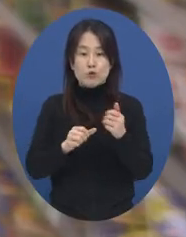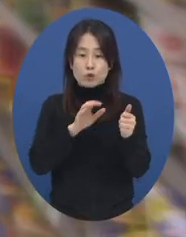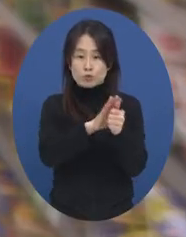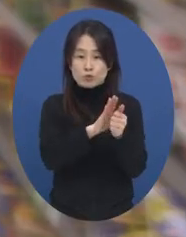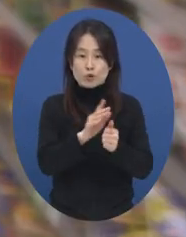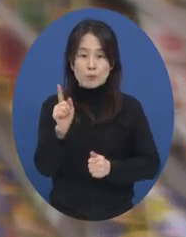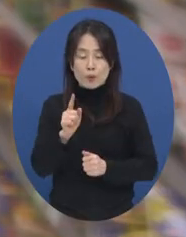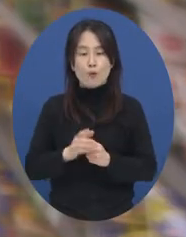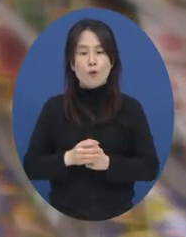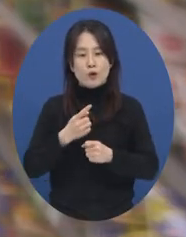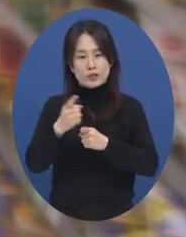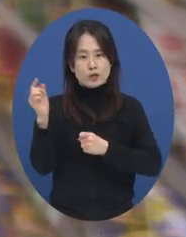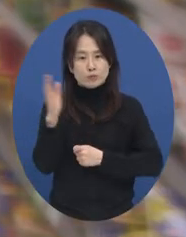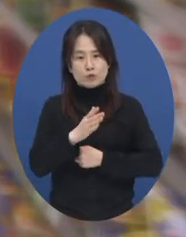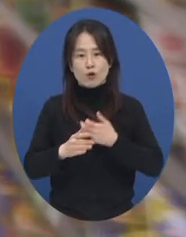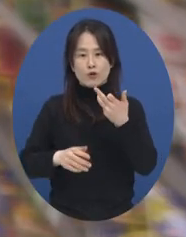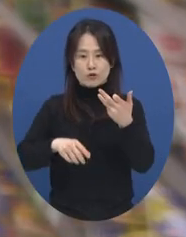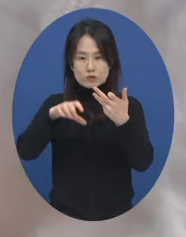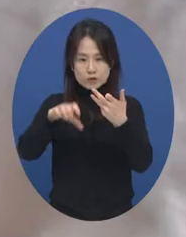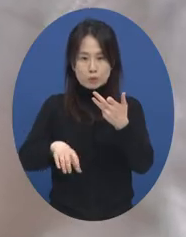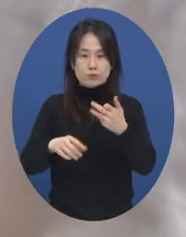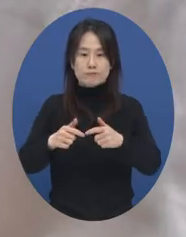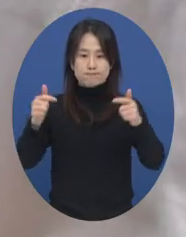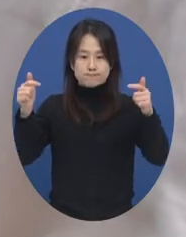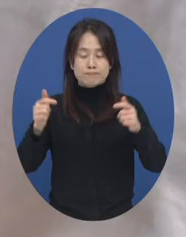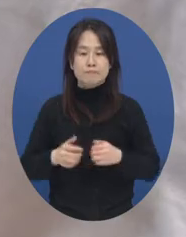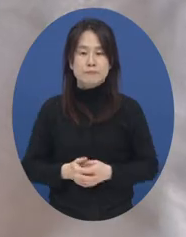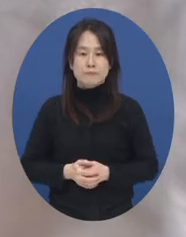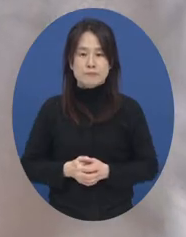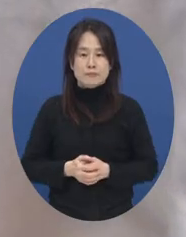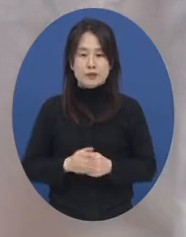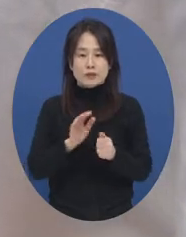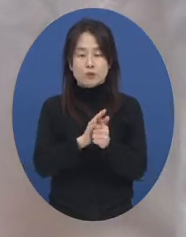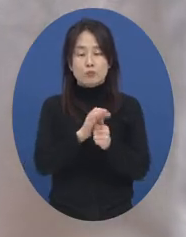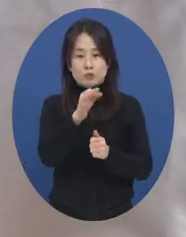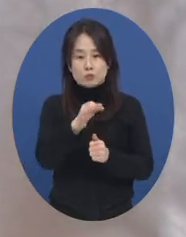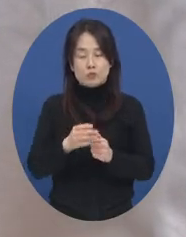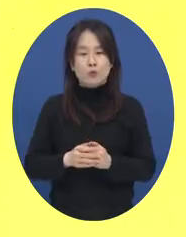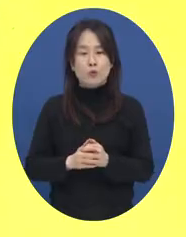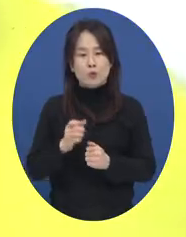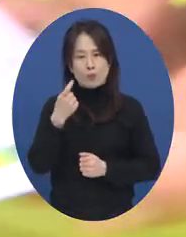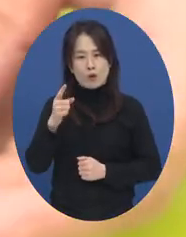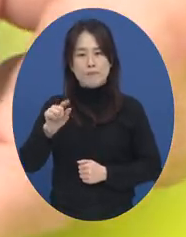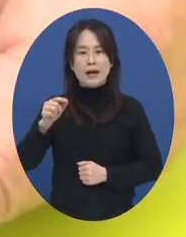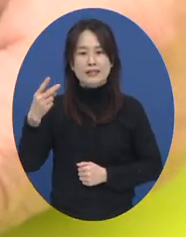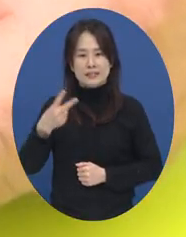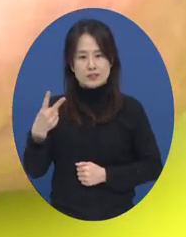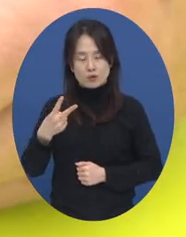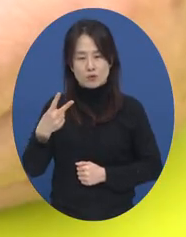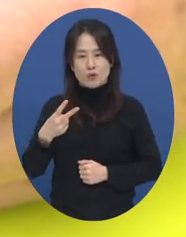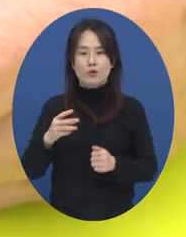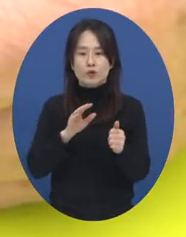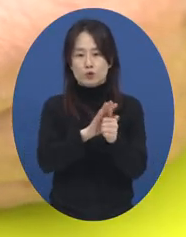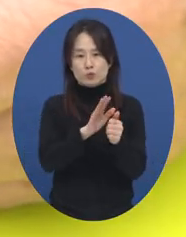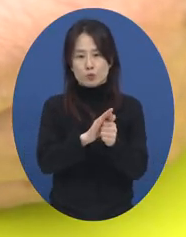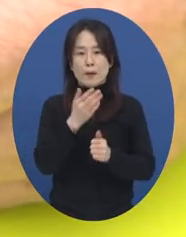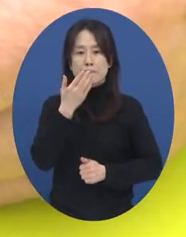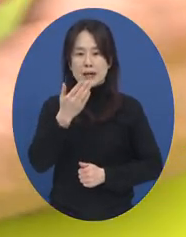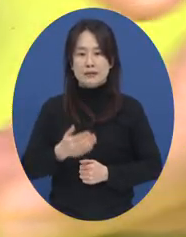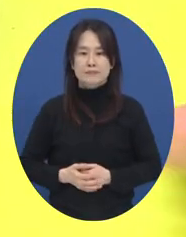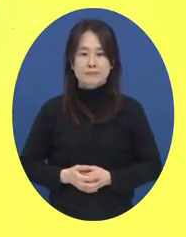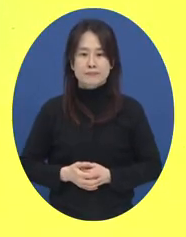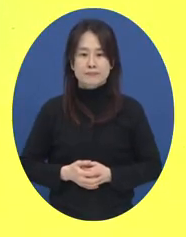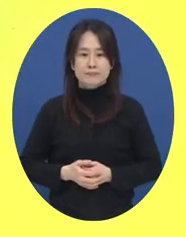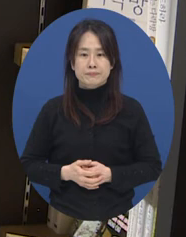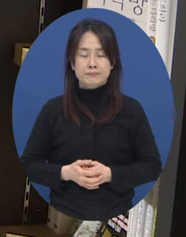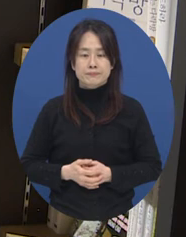용품 지원이 새해부터 18개 시 군 으로 드러납니다 지원금 더 커져서 한달에 12,000원에 구입비 0 회 즉 화폐로 받을 수